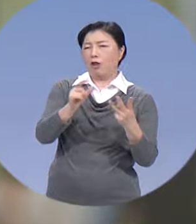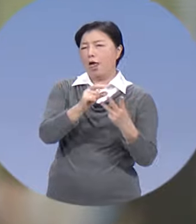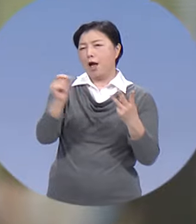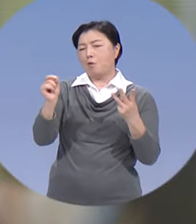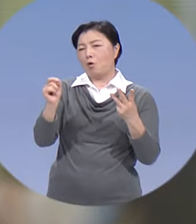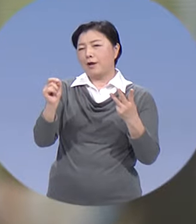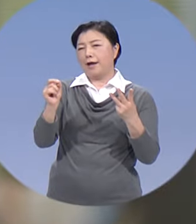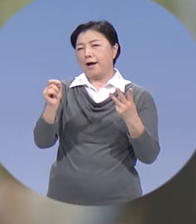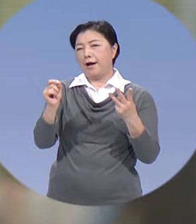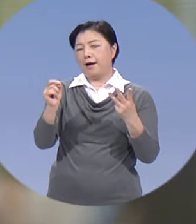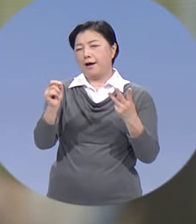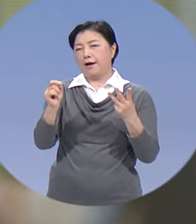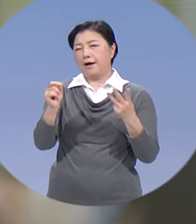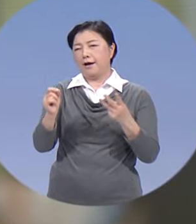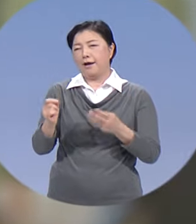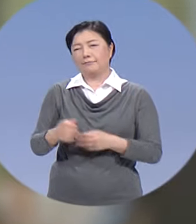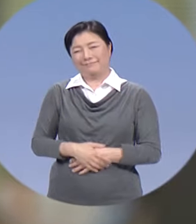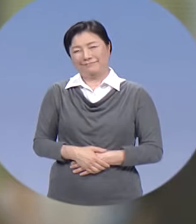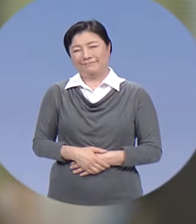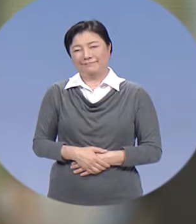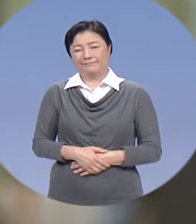な。